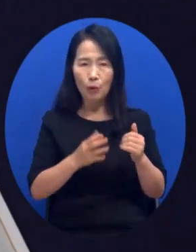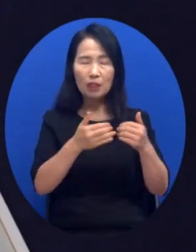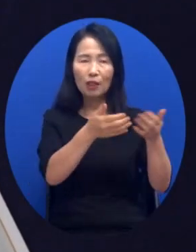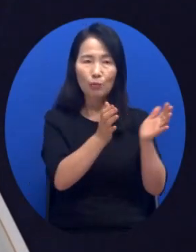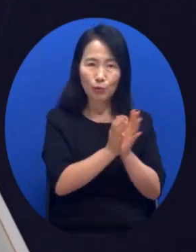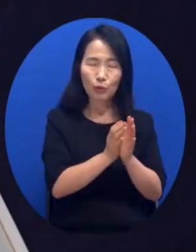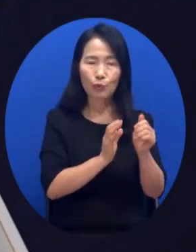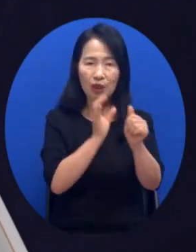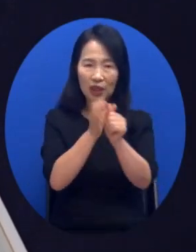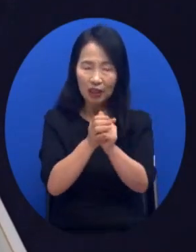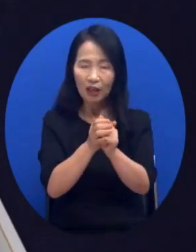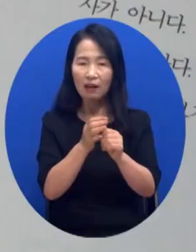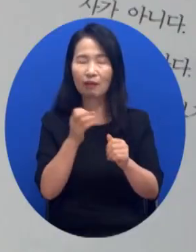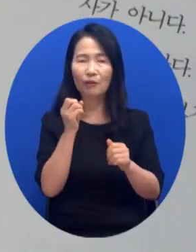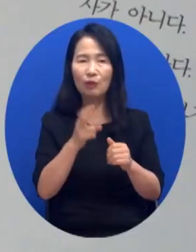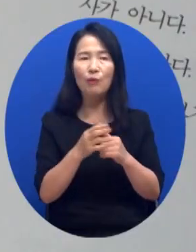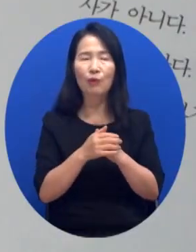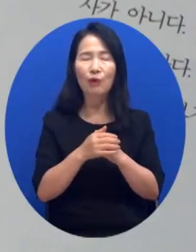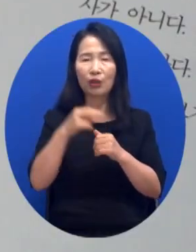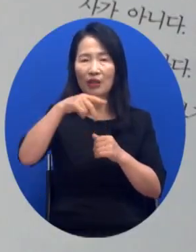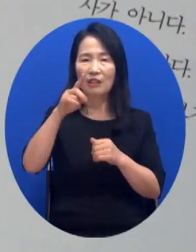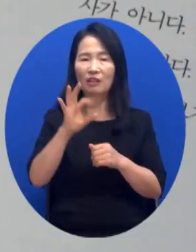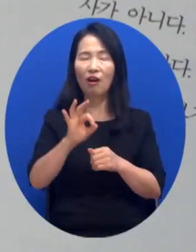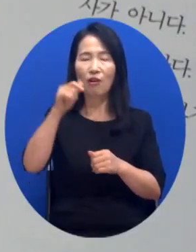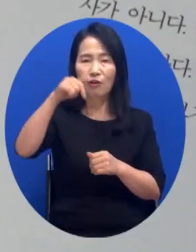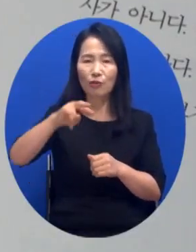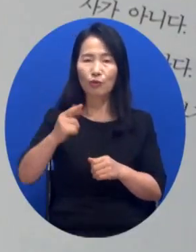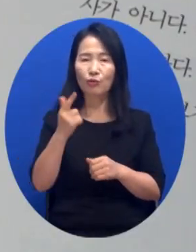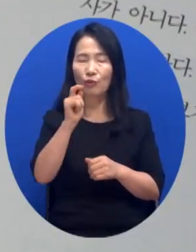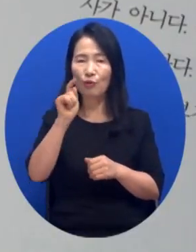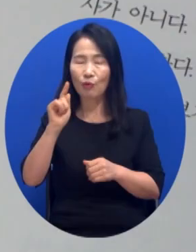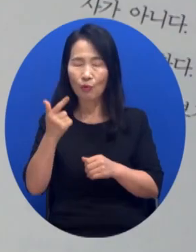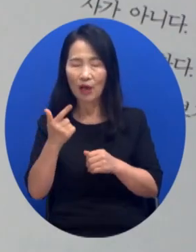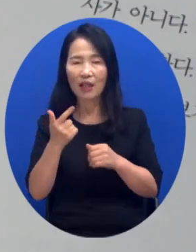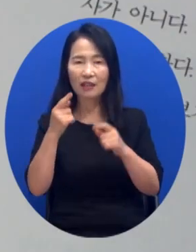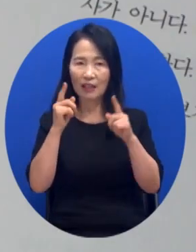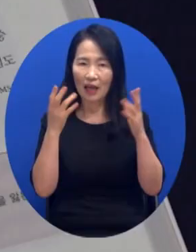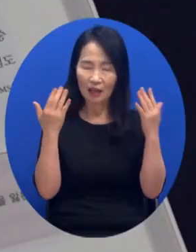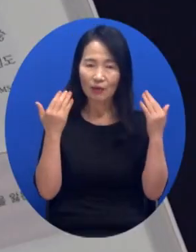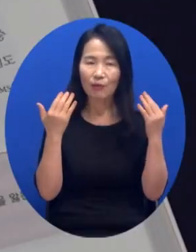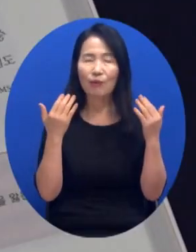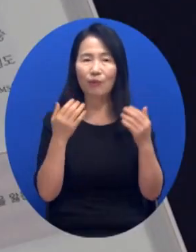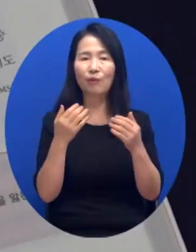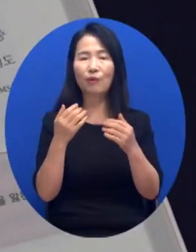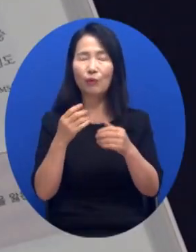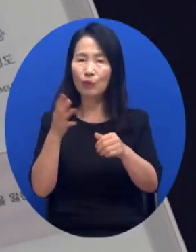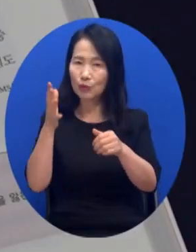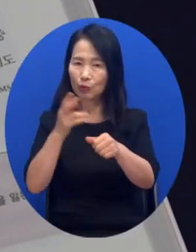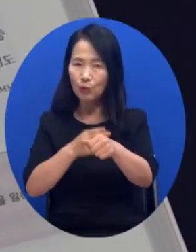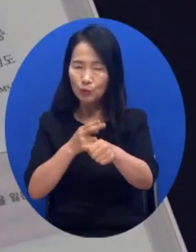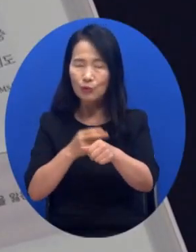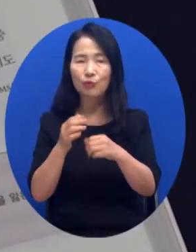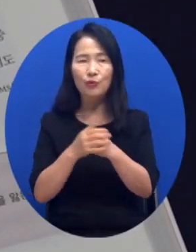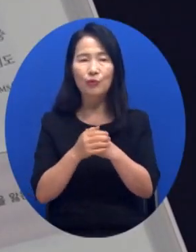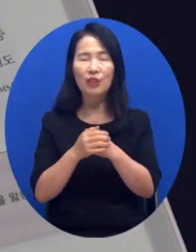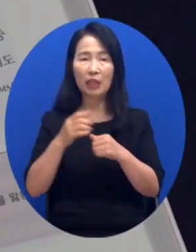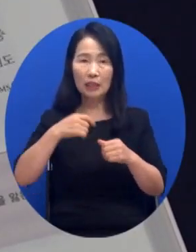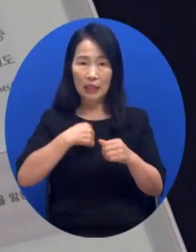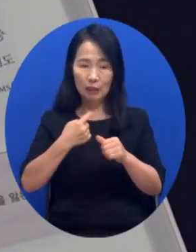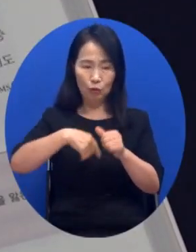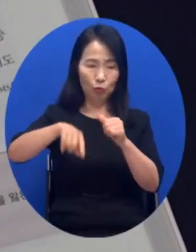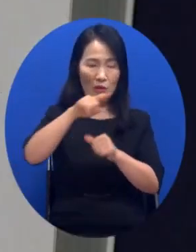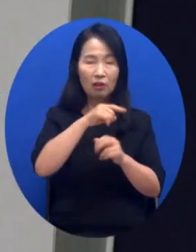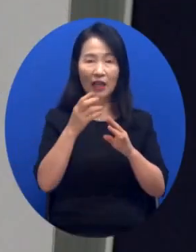중앙심리부검센터 센터장과 성균관대학교 삼성융합의과학원 겸임교수를 맡고 있는 전홍진 교수, 자신이나 주변인들의 예민성에